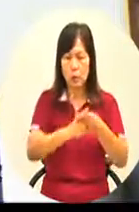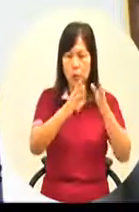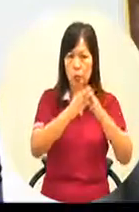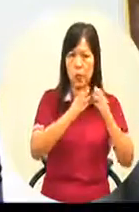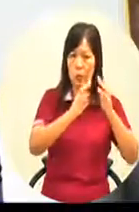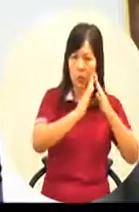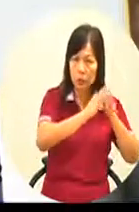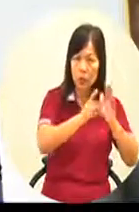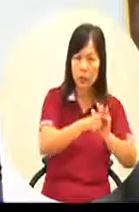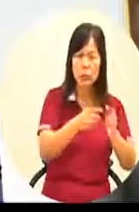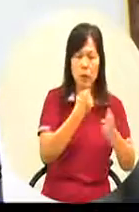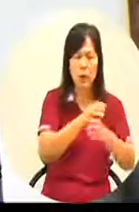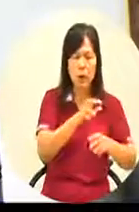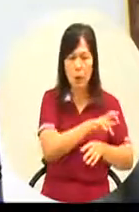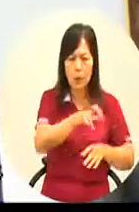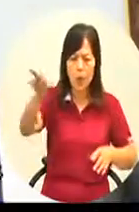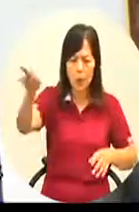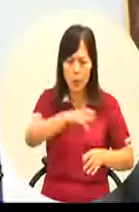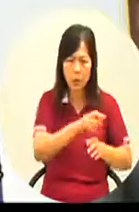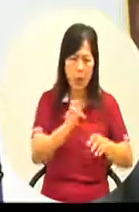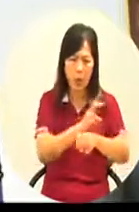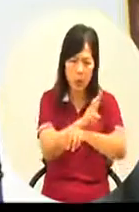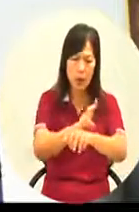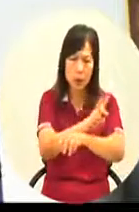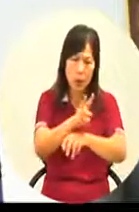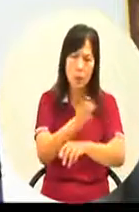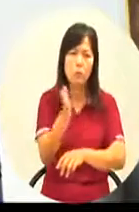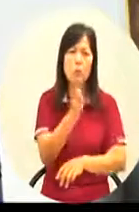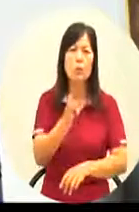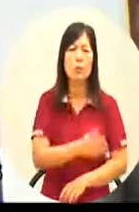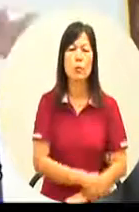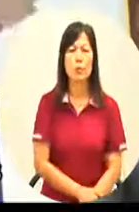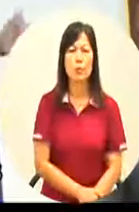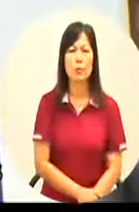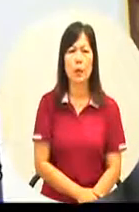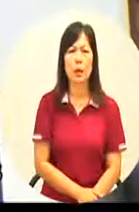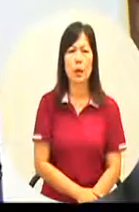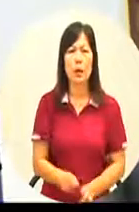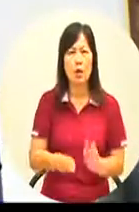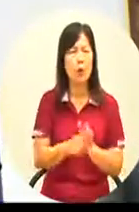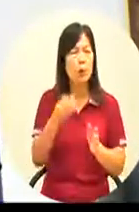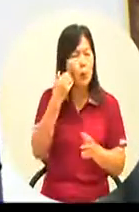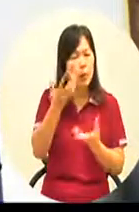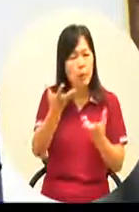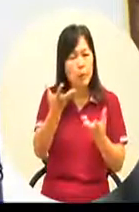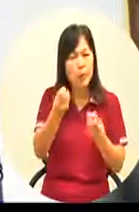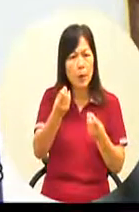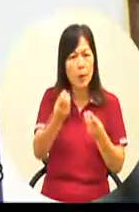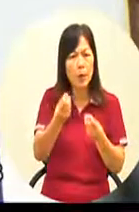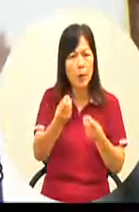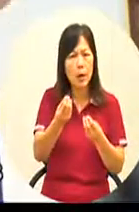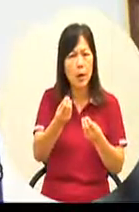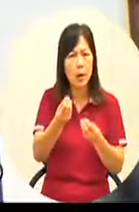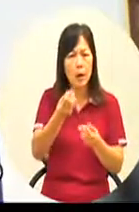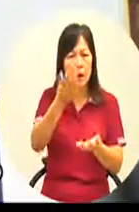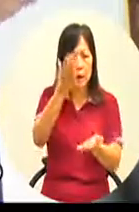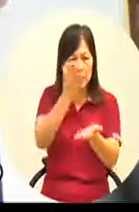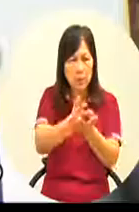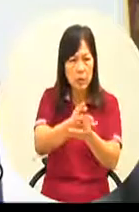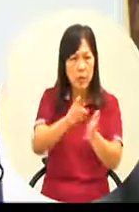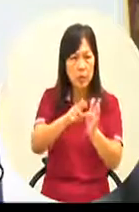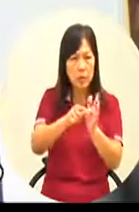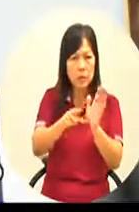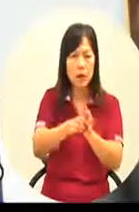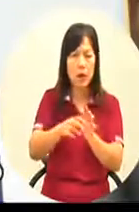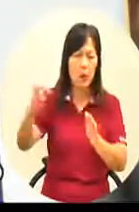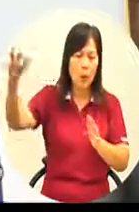不多拢两三点钟的路途尔。如果呐没有宵禁的问题，没有这个货机